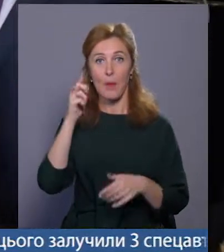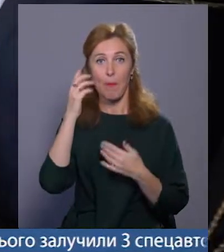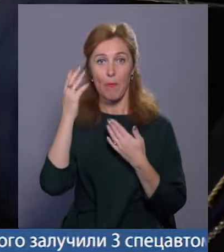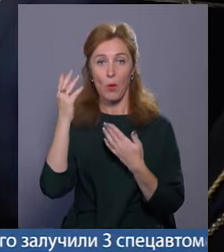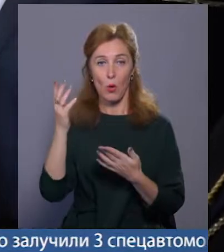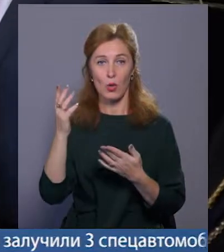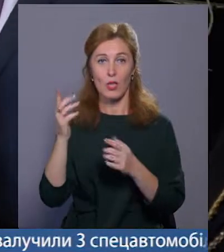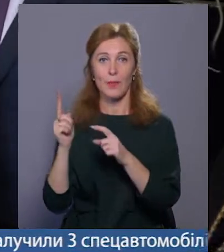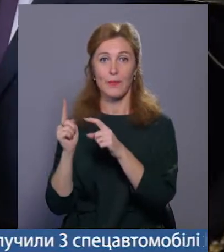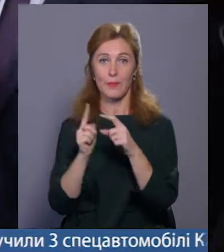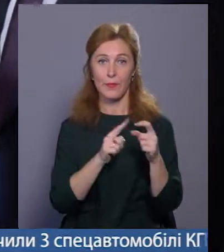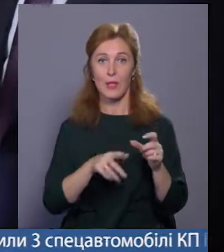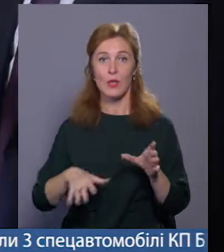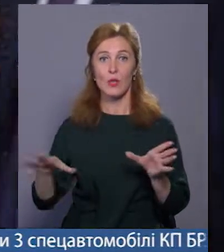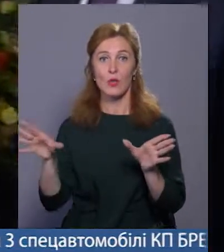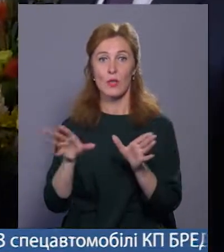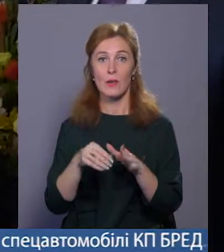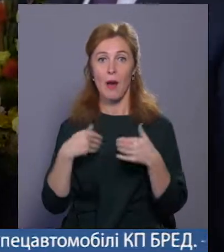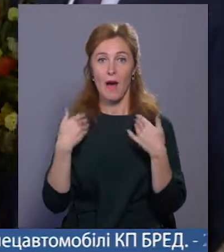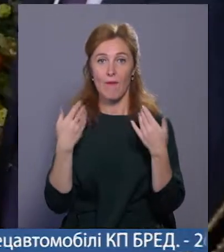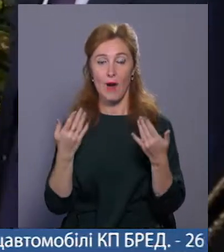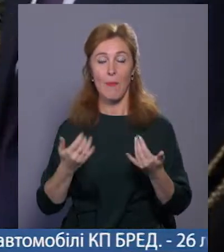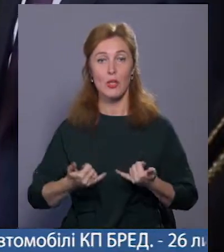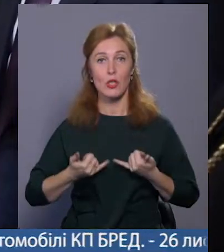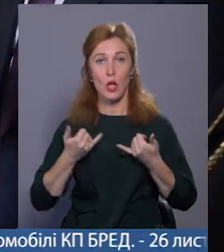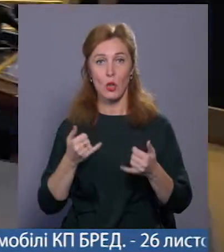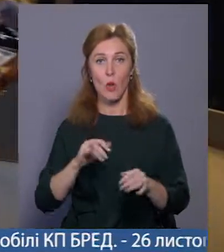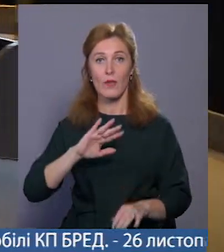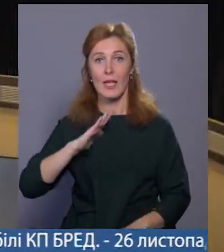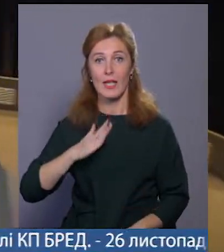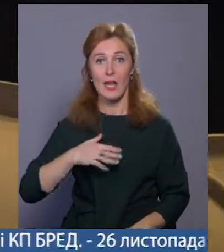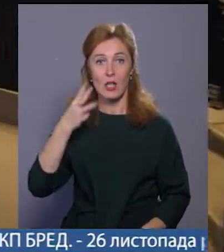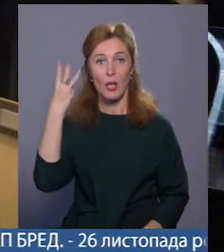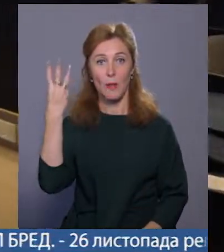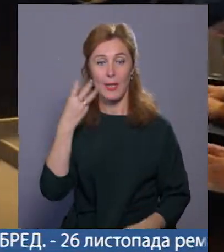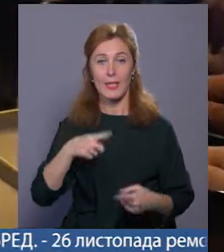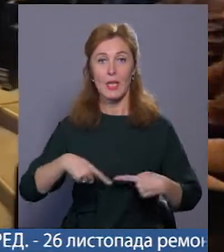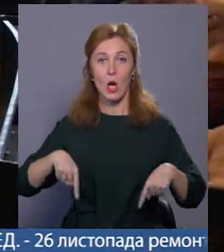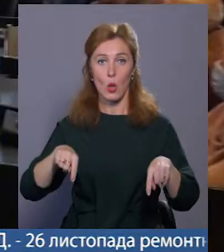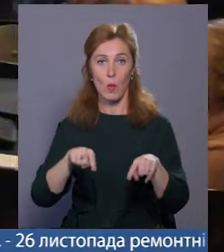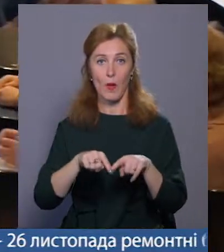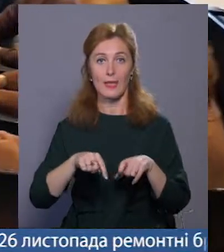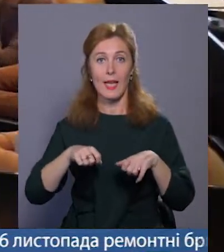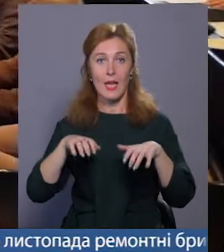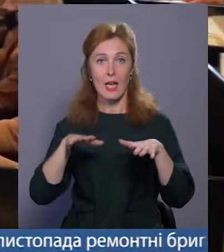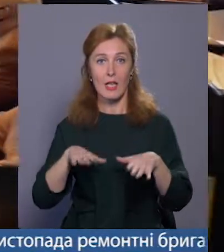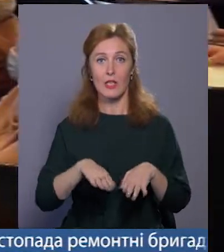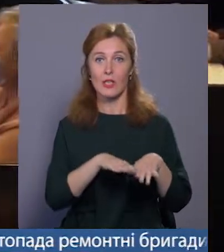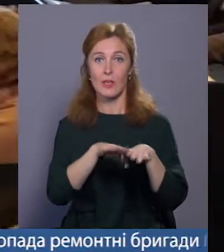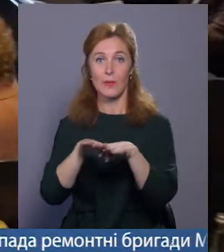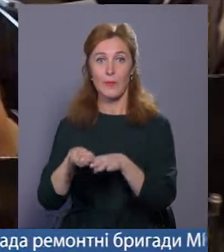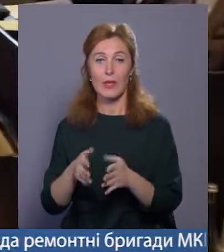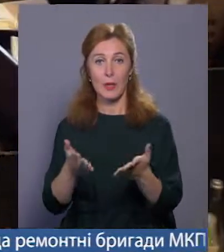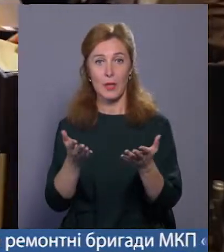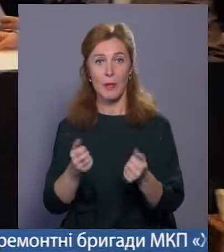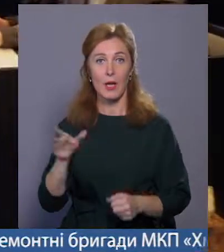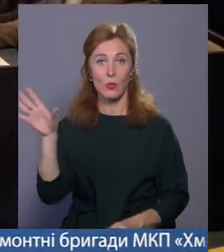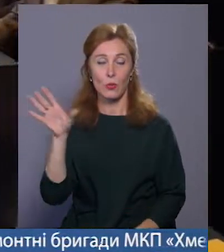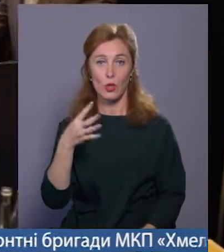буде за всіма вами, шановна наша хмельницька громада. Організаційні рішення одностайно приймають усі 40